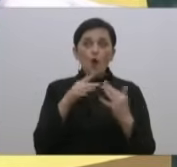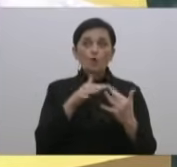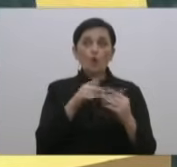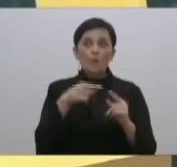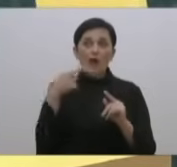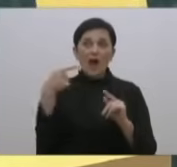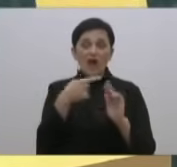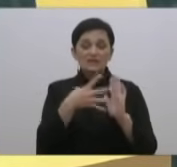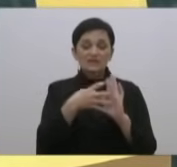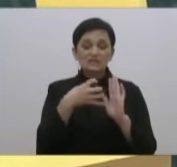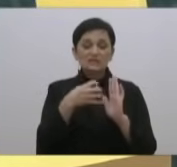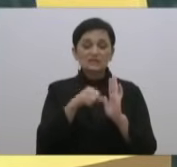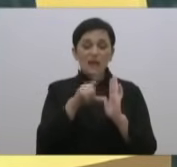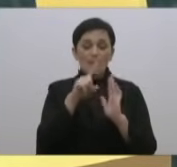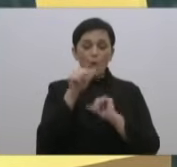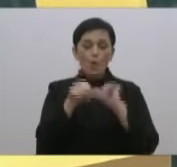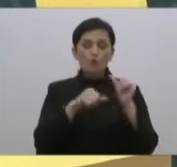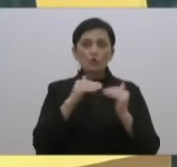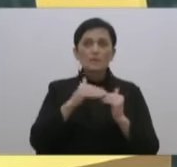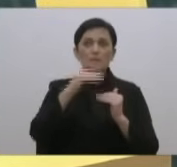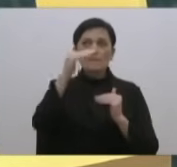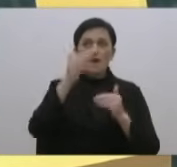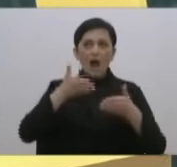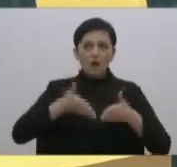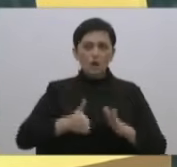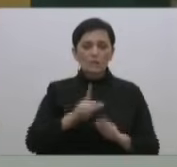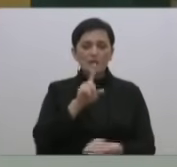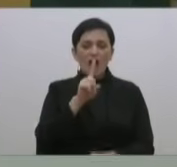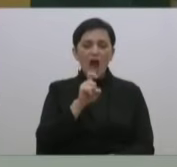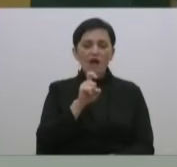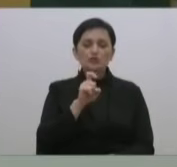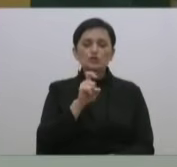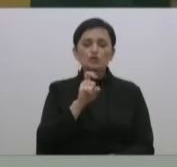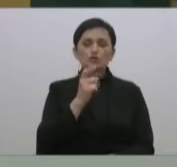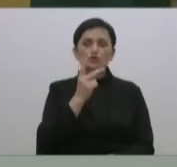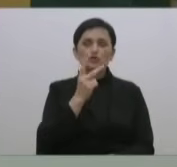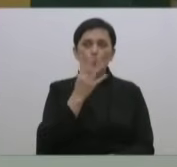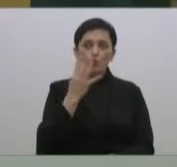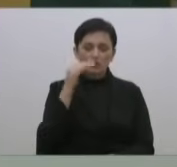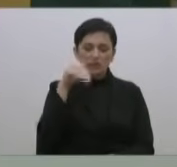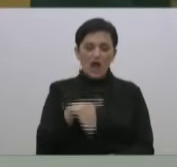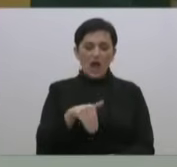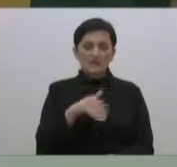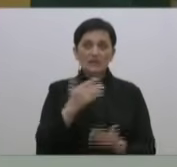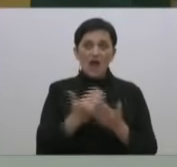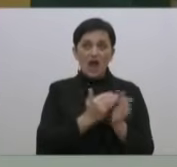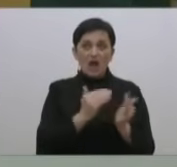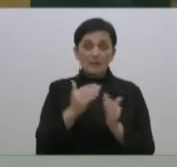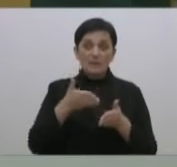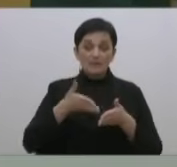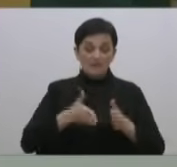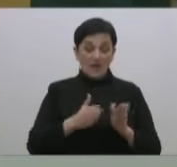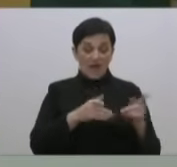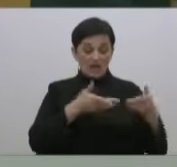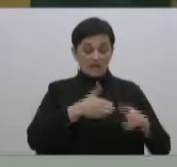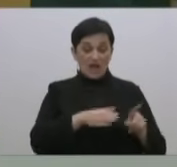შემდეგ 1961 წელს იყო ყველაზე მაღალი შობადობა, როცა 124000 ახალშობილი გახდა და სწორედ მაშინდელი დაბადებულები ეხა